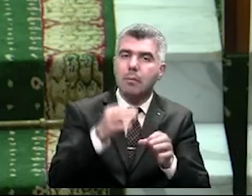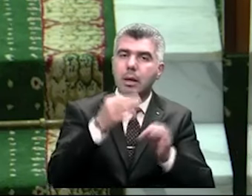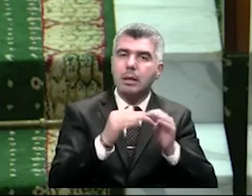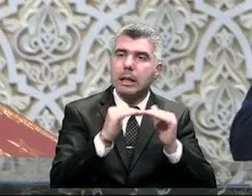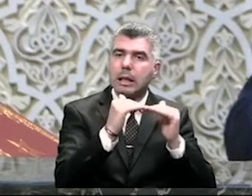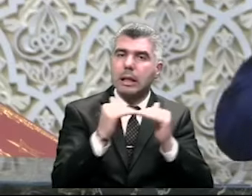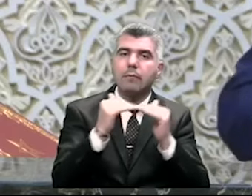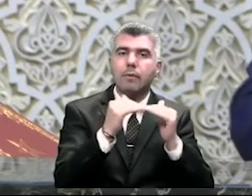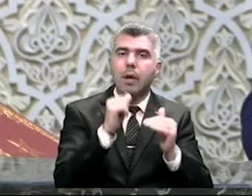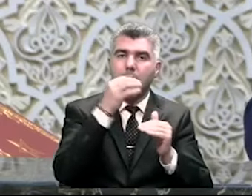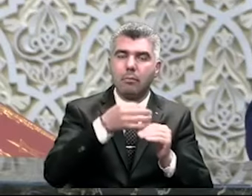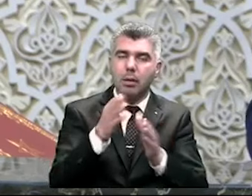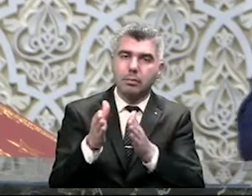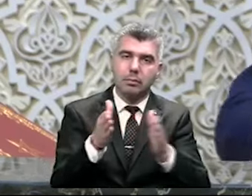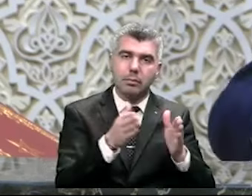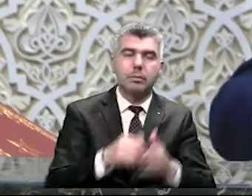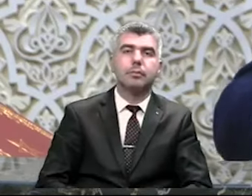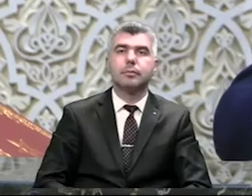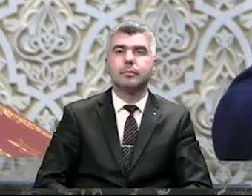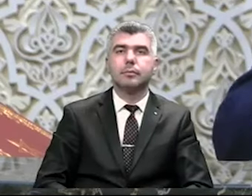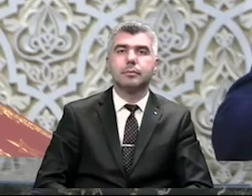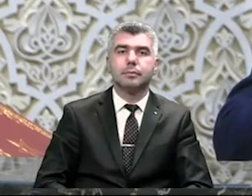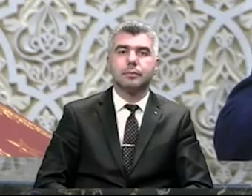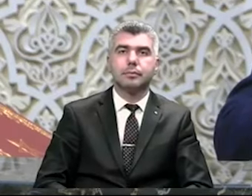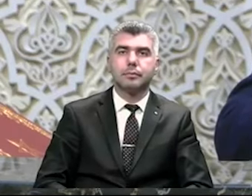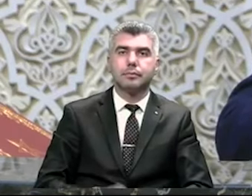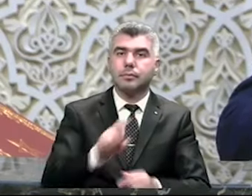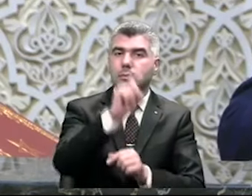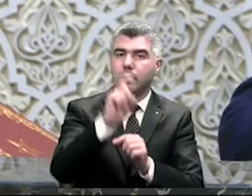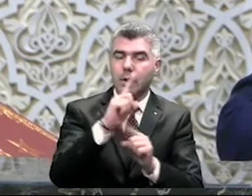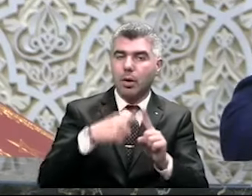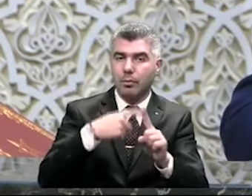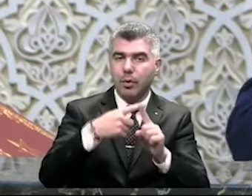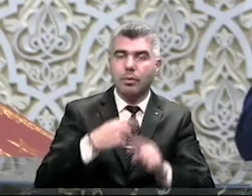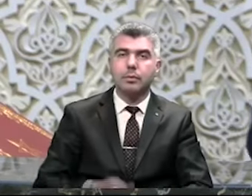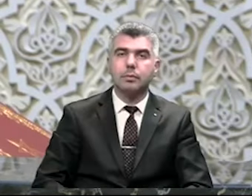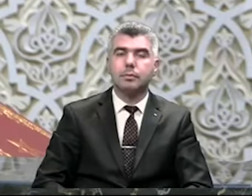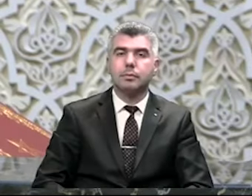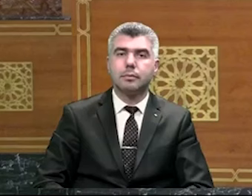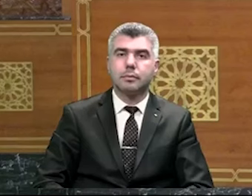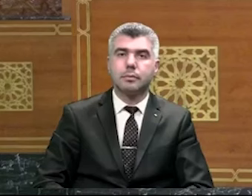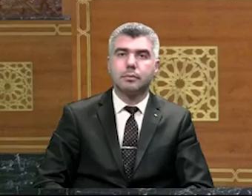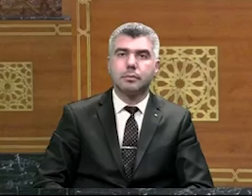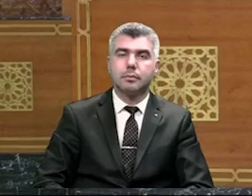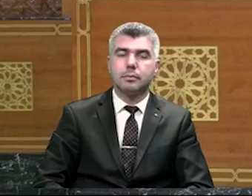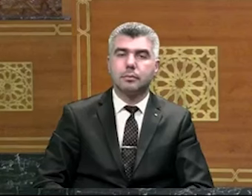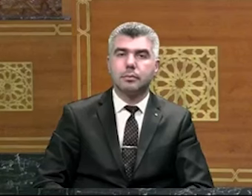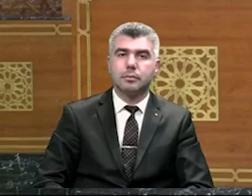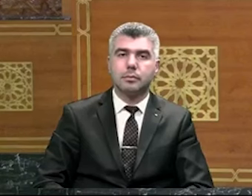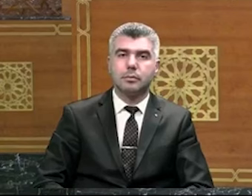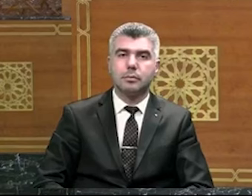المجاليه وشكرا السيد الوزير المحترم اذا تعقيب بالمجموعه المحترمه تفضل السيد